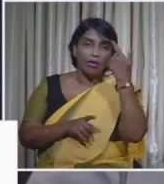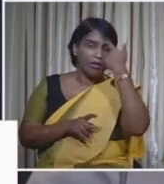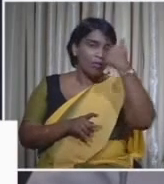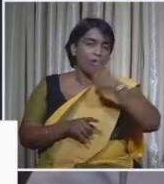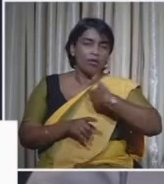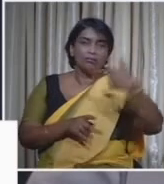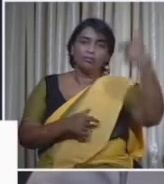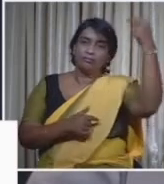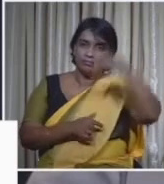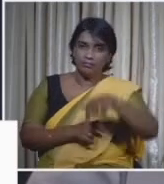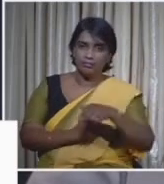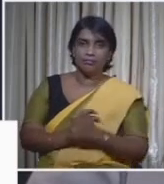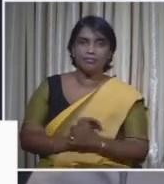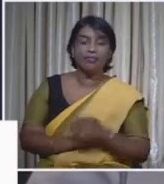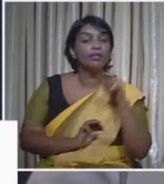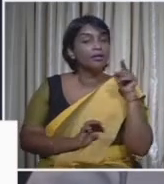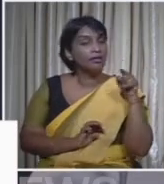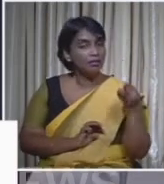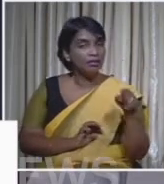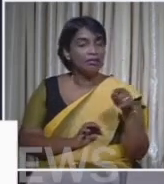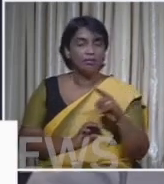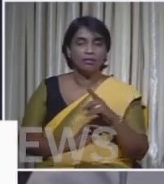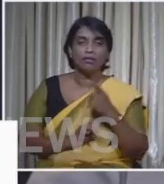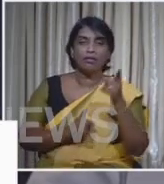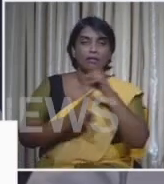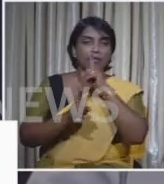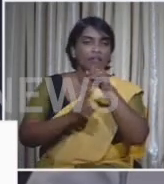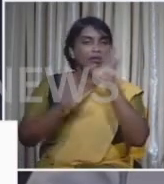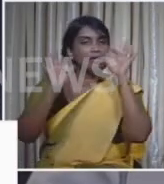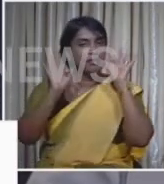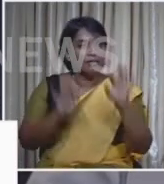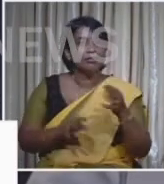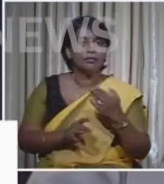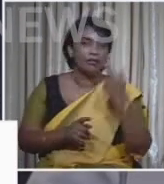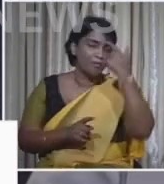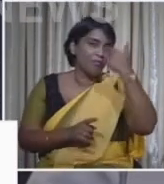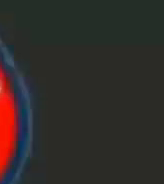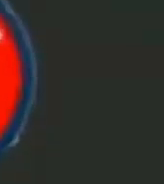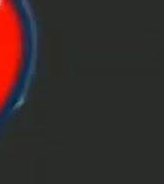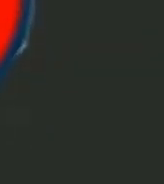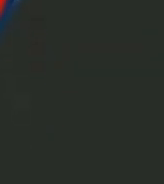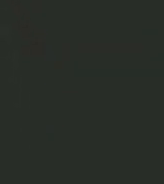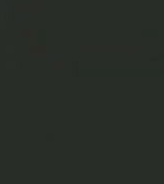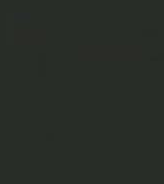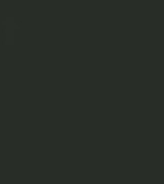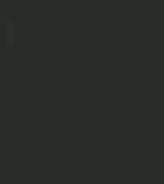ඇත. එවිට කිසිවෙකු කතා නොකරනු ඇත මා වෙනුවෙන්. ස්තුතියි.